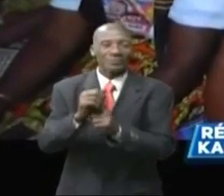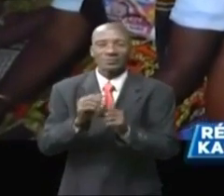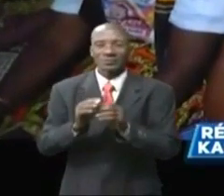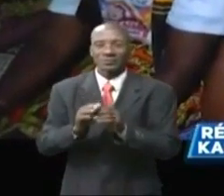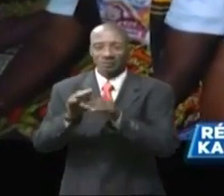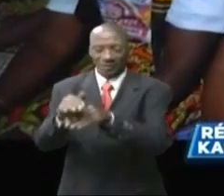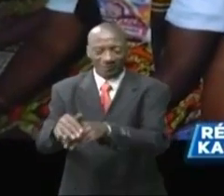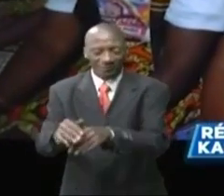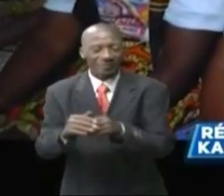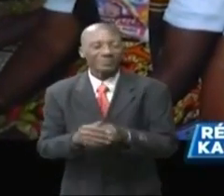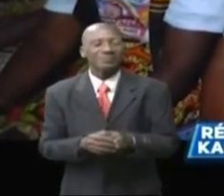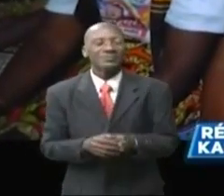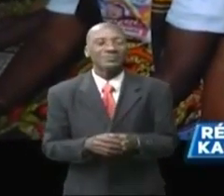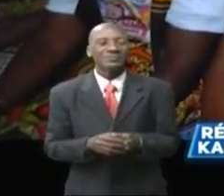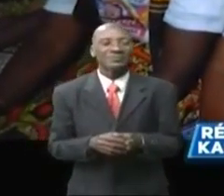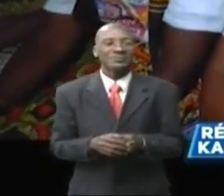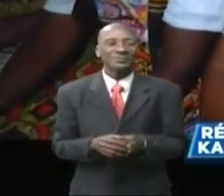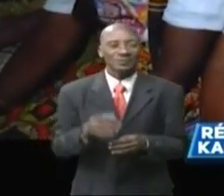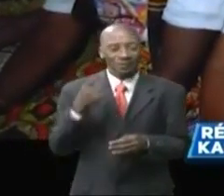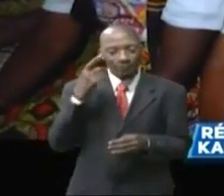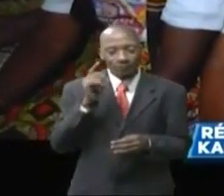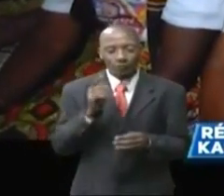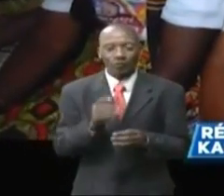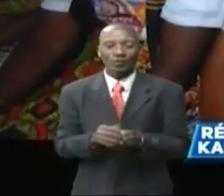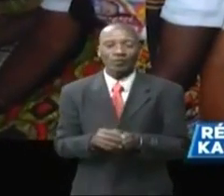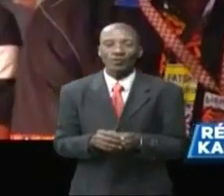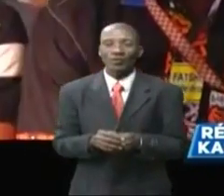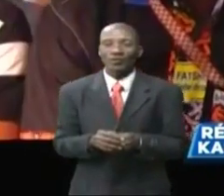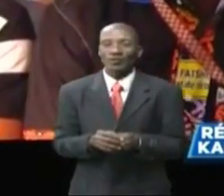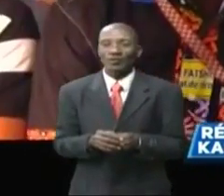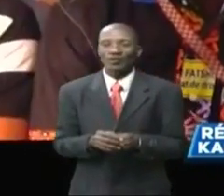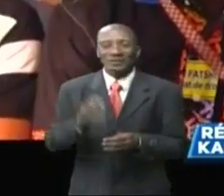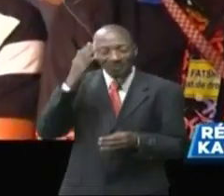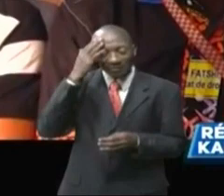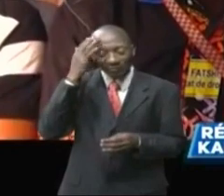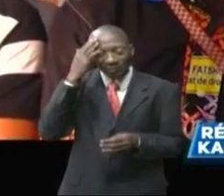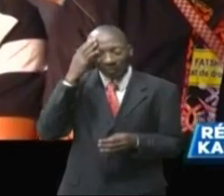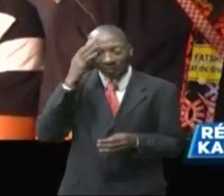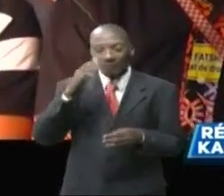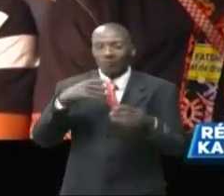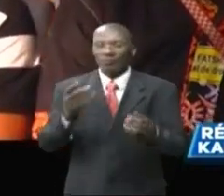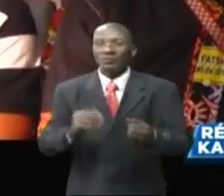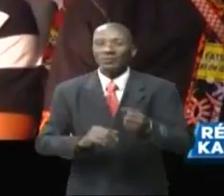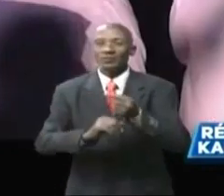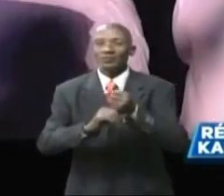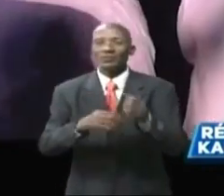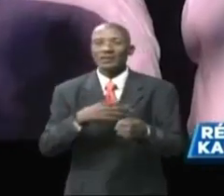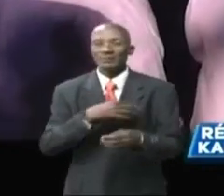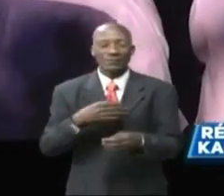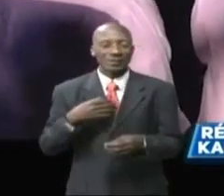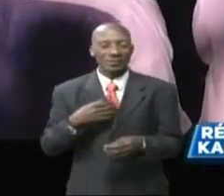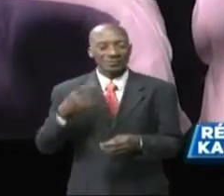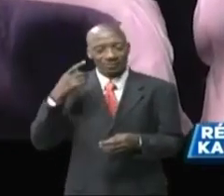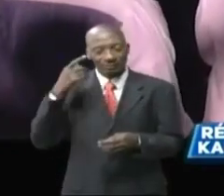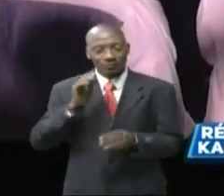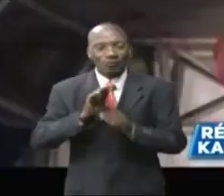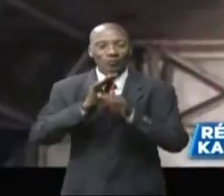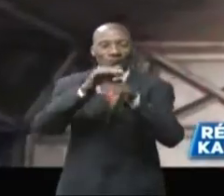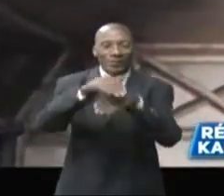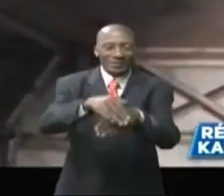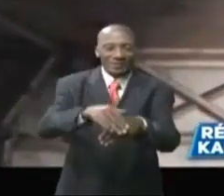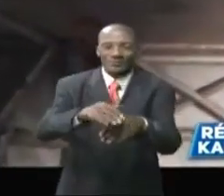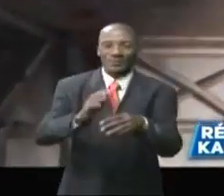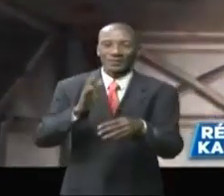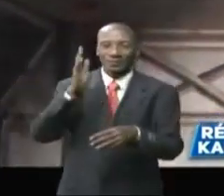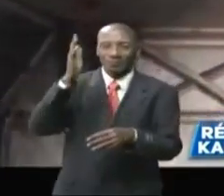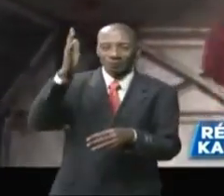développement là-bas des 145 territoires et tant d'autres. À son tour, le gestionnaire au quotidien du parti présidentiel a